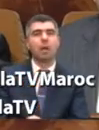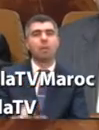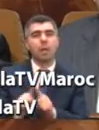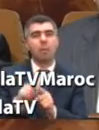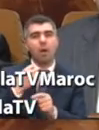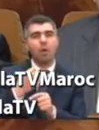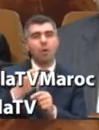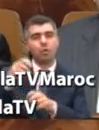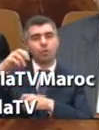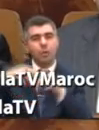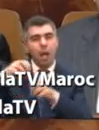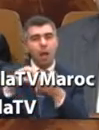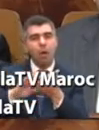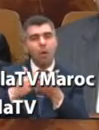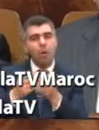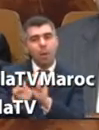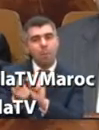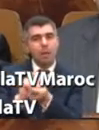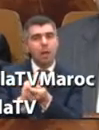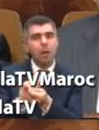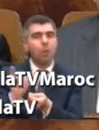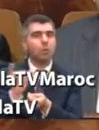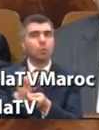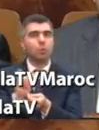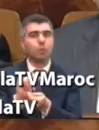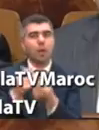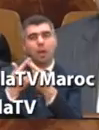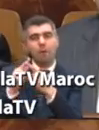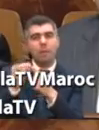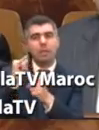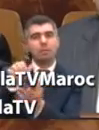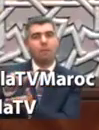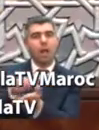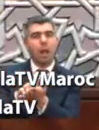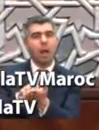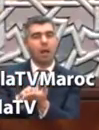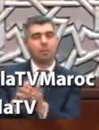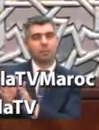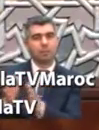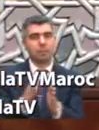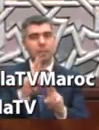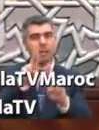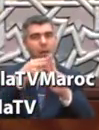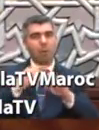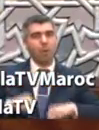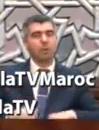لمواجهة تأثيرات التقلبات المناخية على المواسم الفلاحية، وشكرا. جواب السيد الوزير.